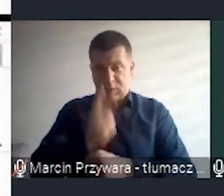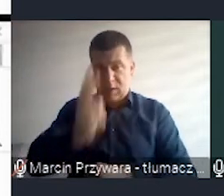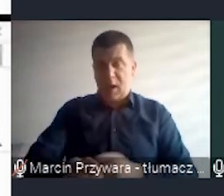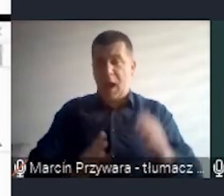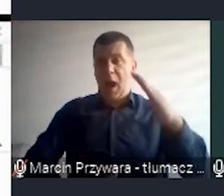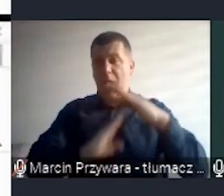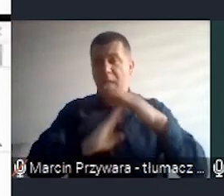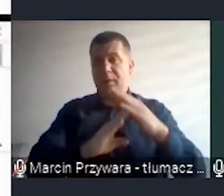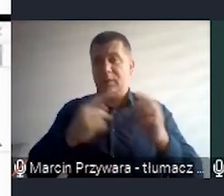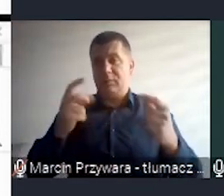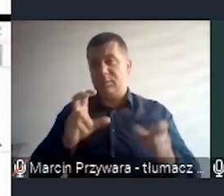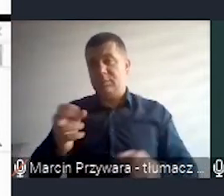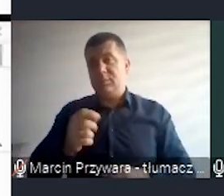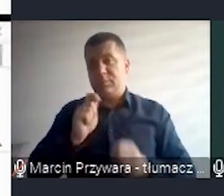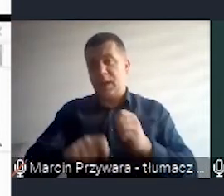limitów.